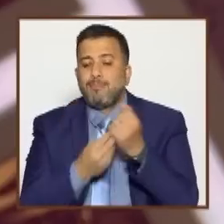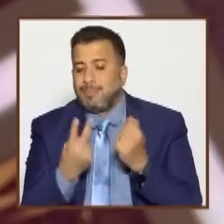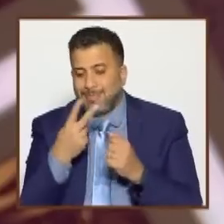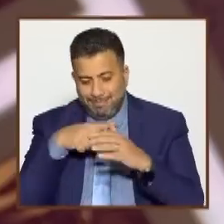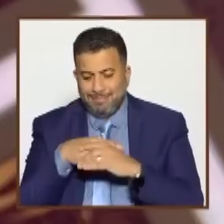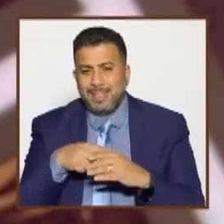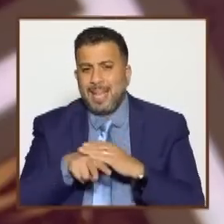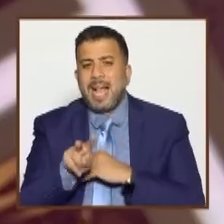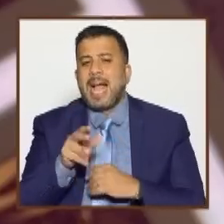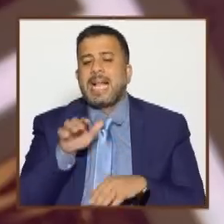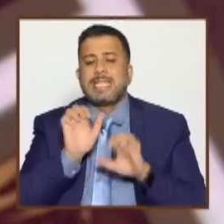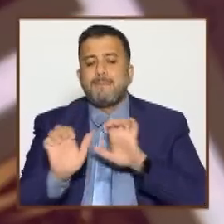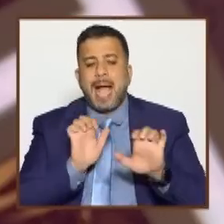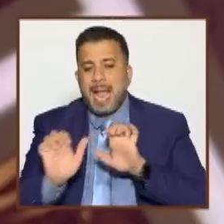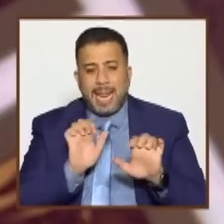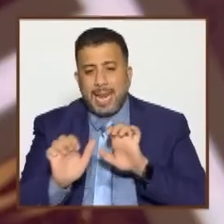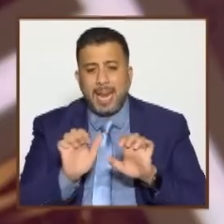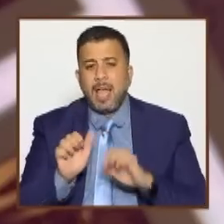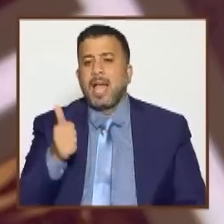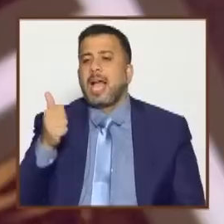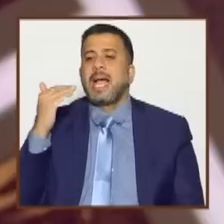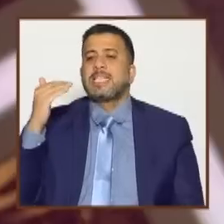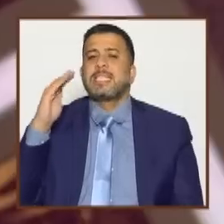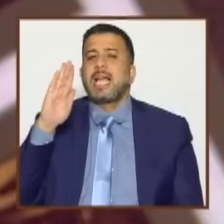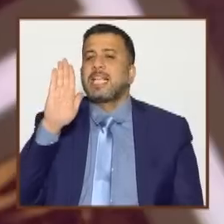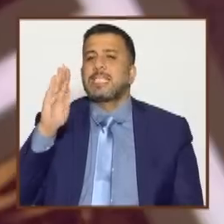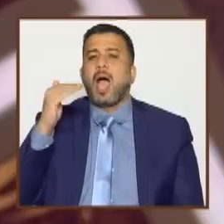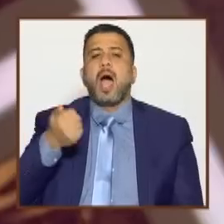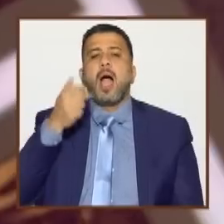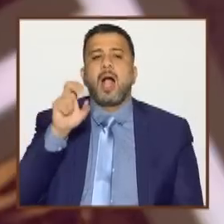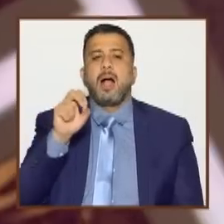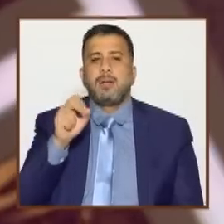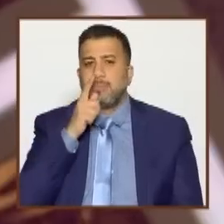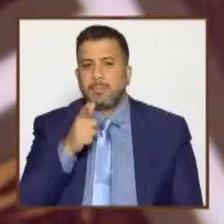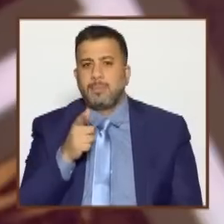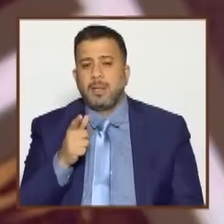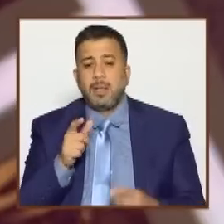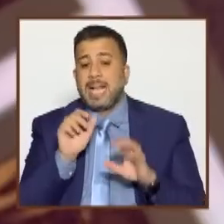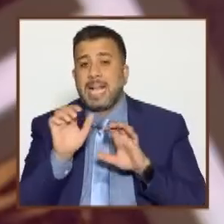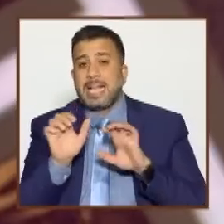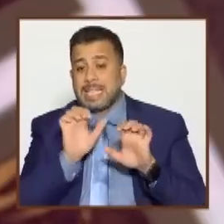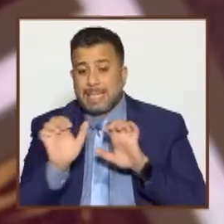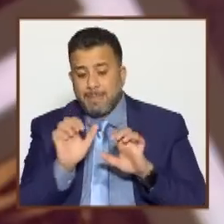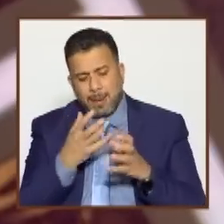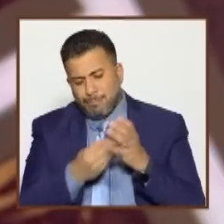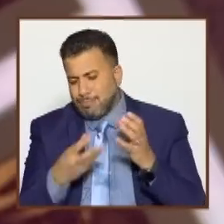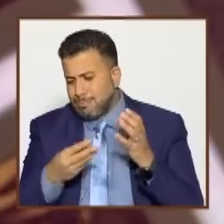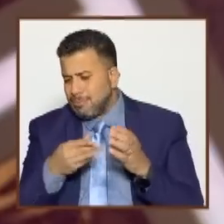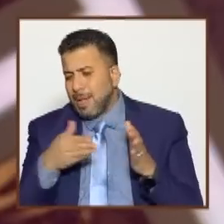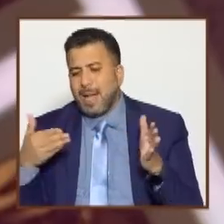وإسحاق. إسماعيل من ذريته ومن سلالته الطاهرة النقية محمد صلى الله عليه وسلم خاتم